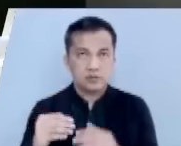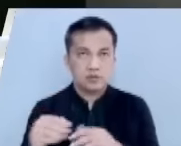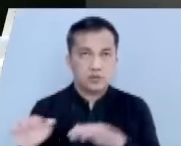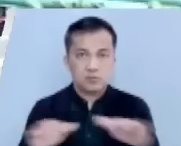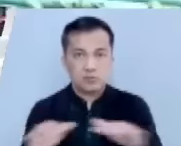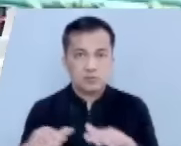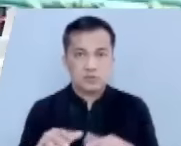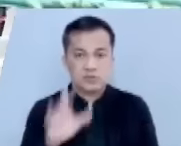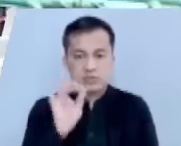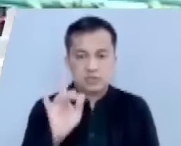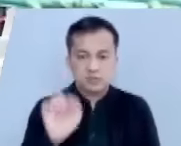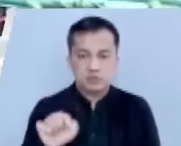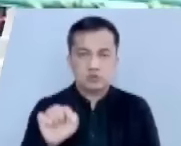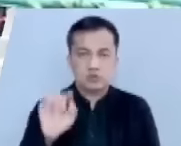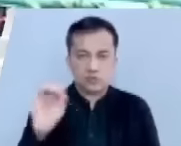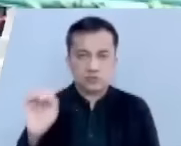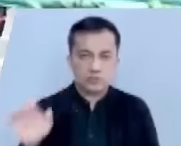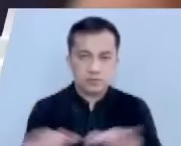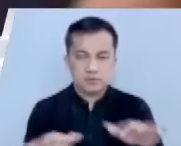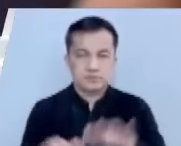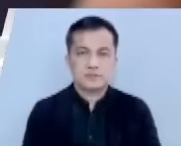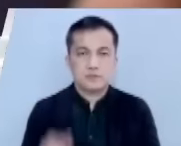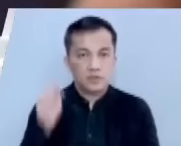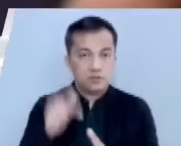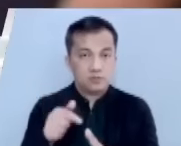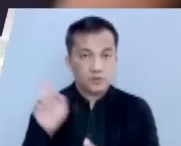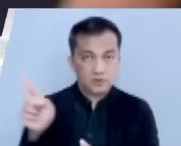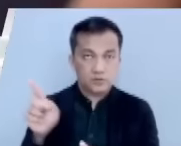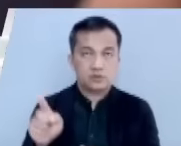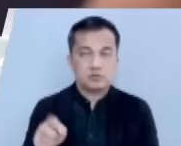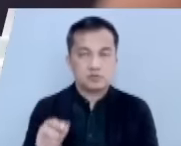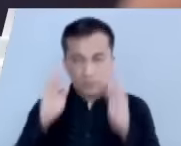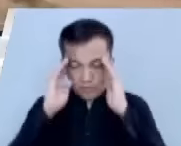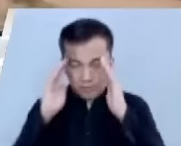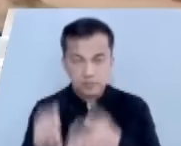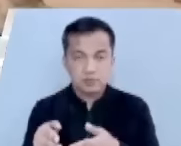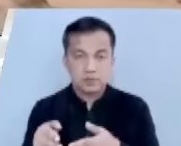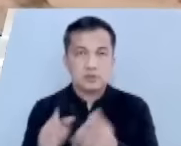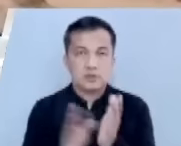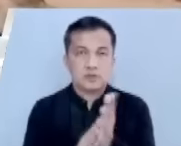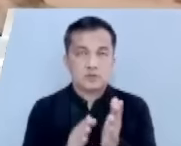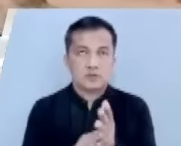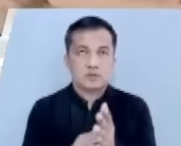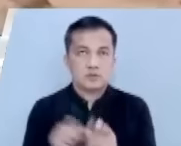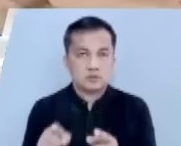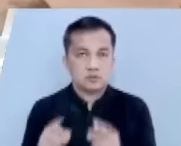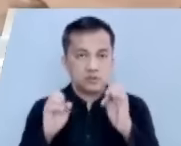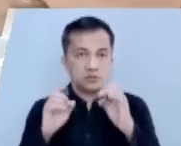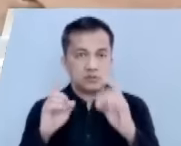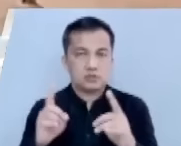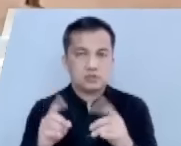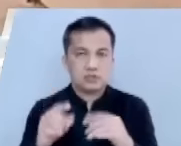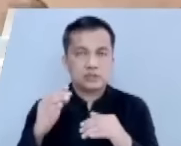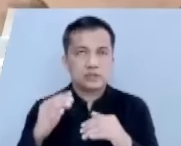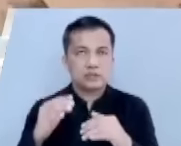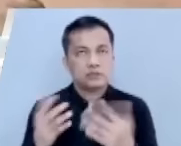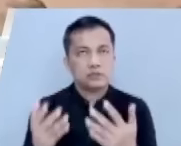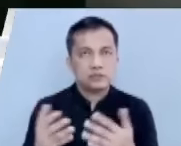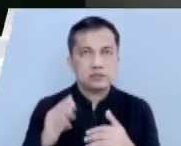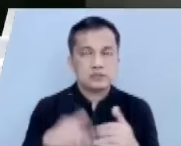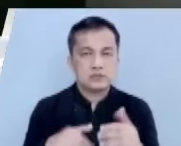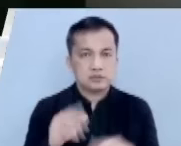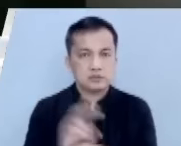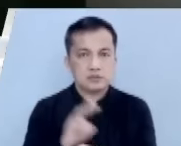na pagyanig. Layon din ito na mas mapagtuunan ng pansin ng mga paaralan ang aspeto ng edukasyon kaysa sa nagagamit ito